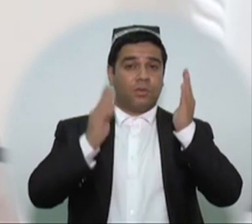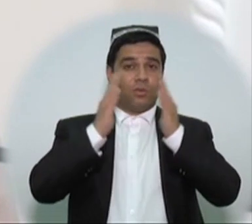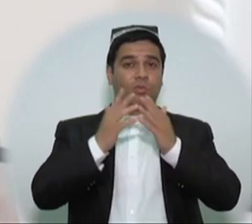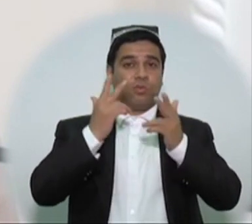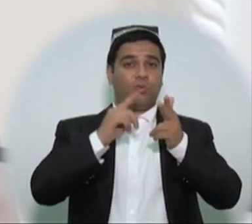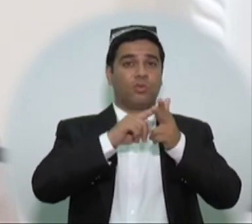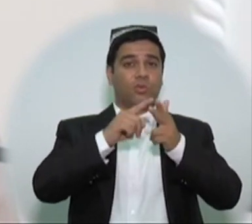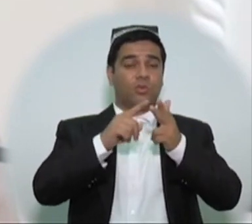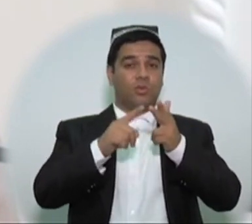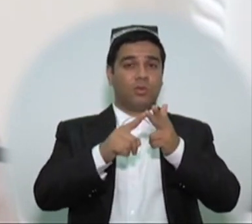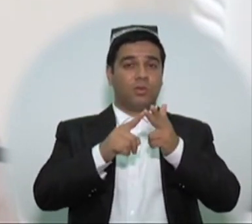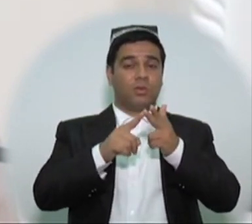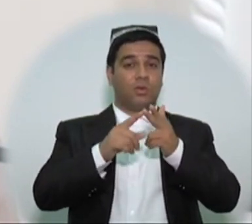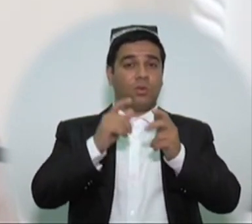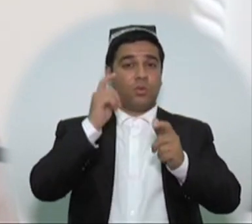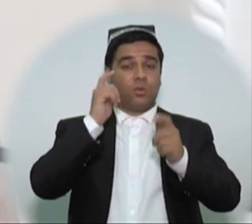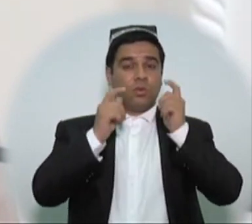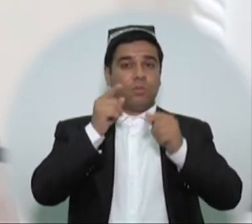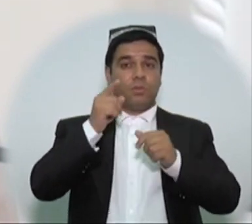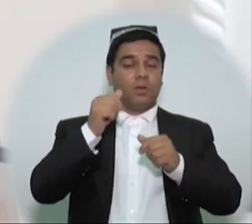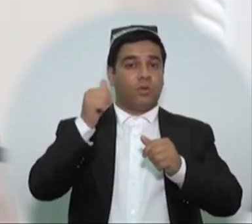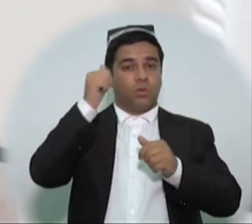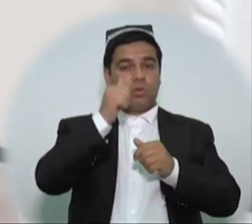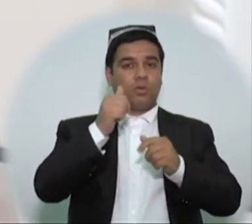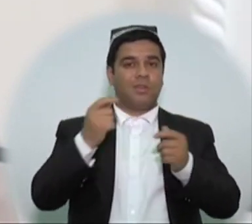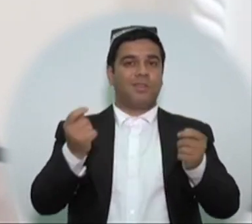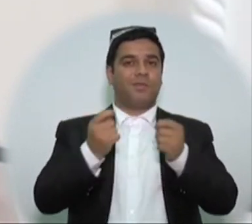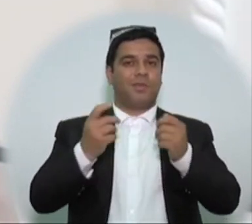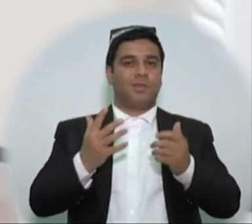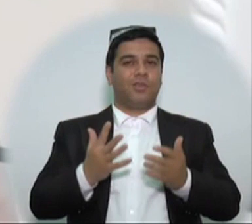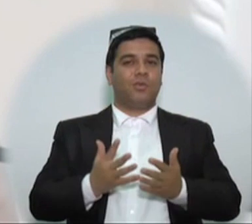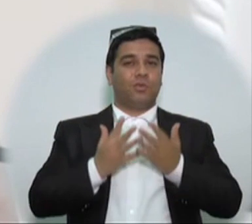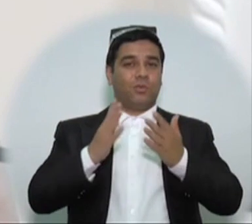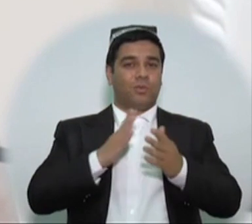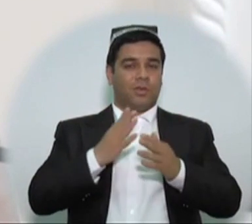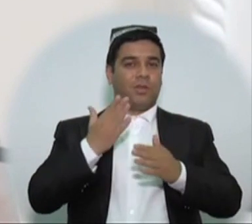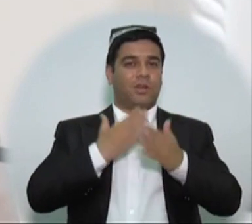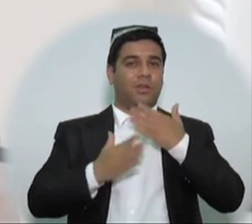3 ta universitetni 1000 yillik to'yi qilinganini aytib o'tgan edik.